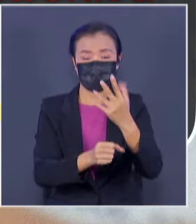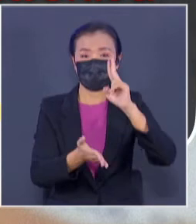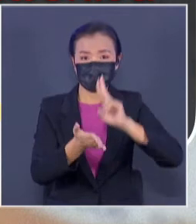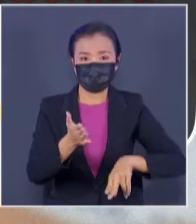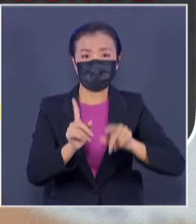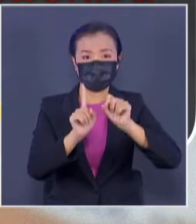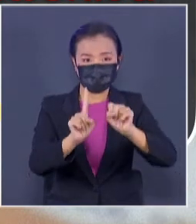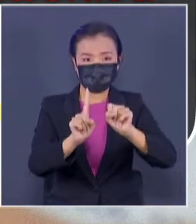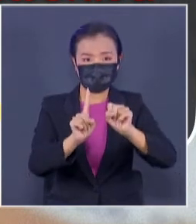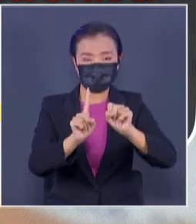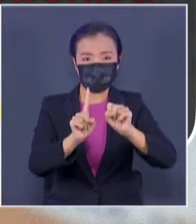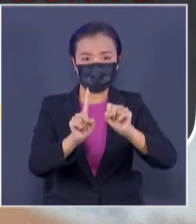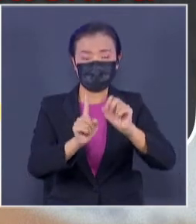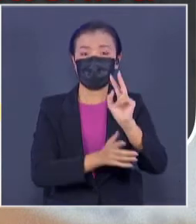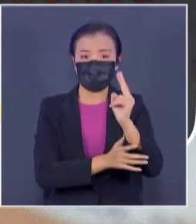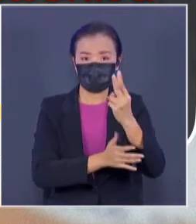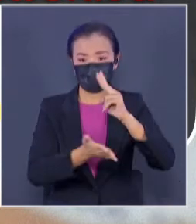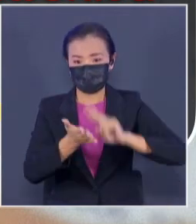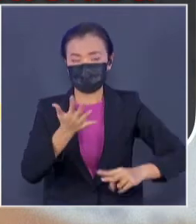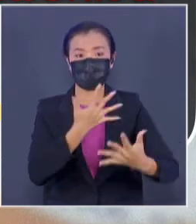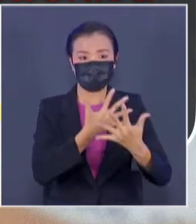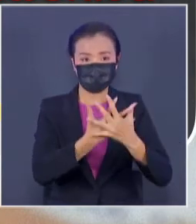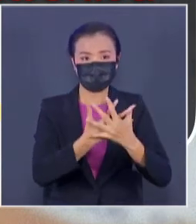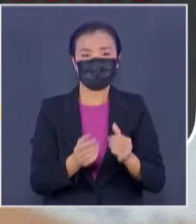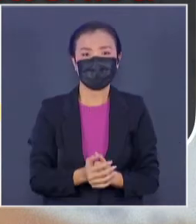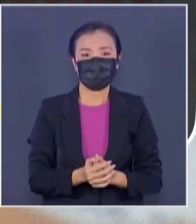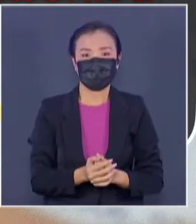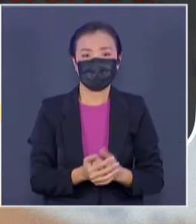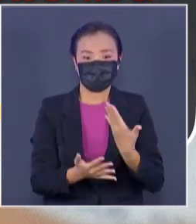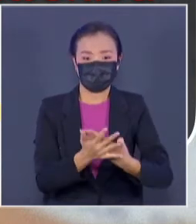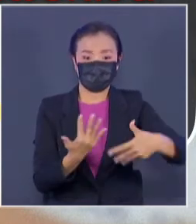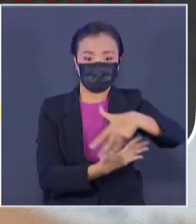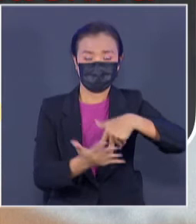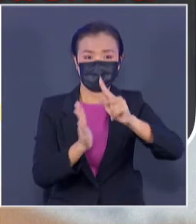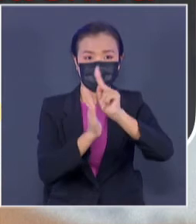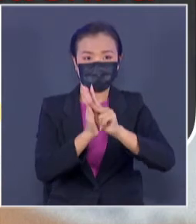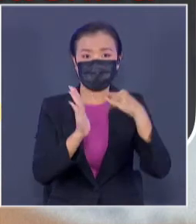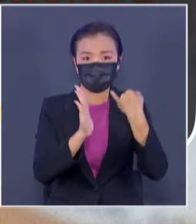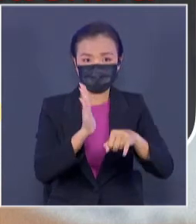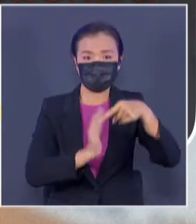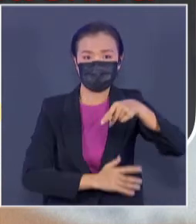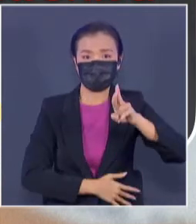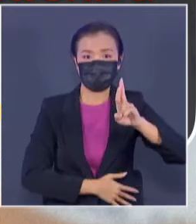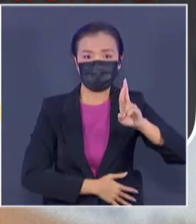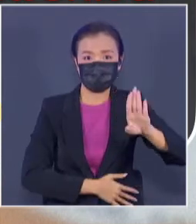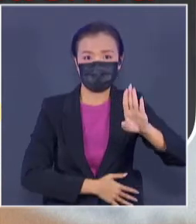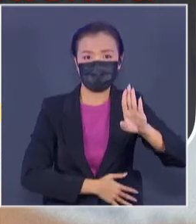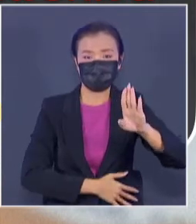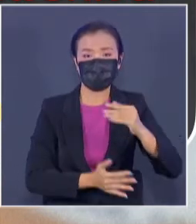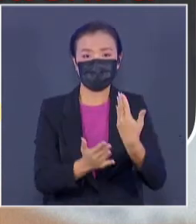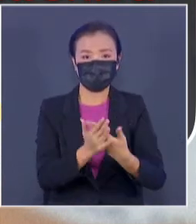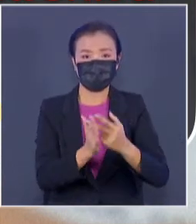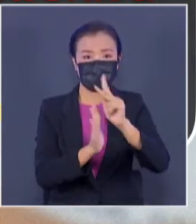ไม่เกิน 100,000 บาทหรือว่าทั้งจำทั้งปรับนะคะและก็ร่วมกันฟอกเงินตามพ.ร.บ.ป้องกันและปราบปรามการฟอกเงินพ.